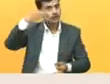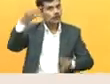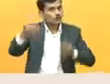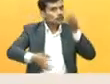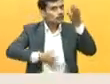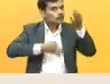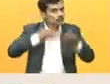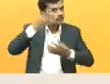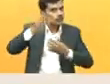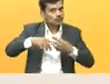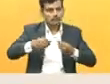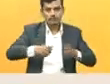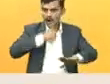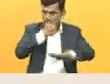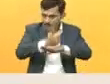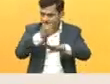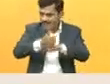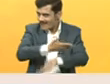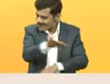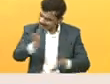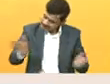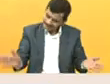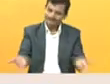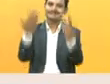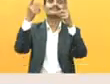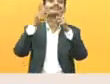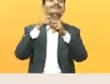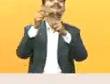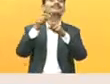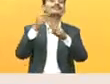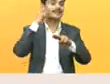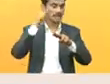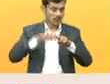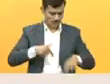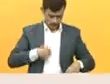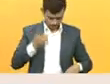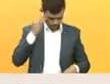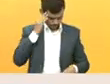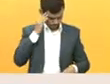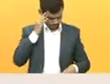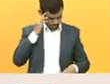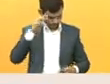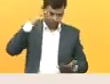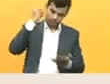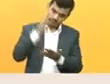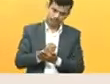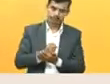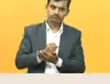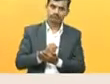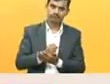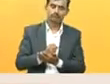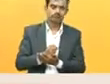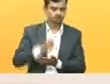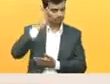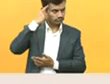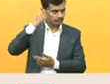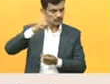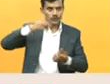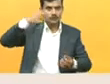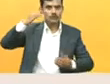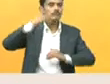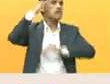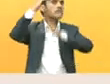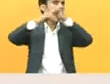का भरपूर लाभ उठाएं। अगर आप खुद पर विश्वास रखेंगे तो आपके सपनों को भी नई